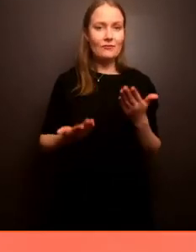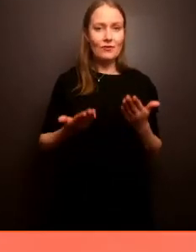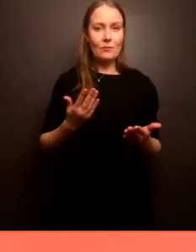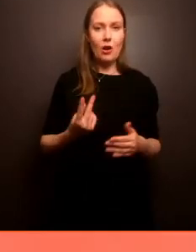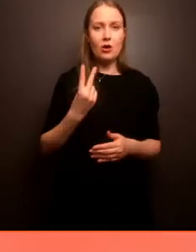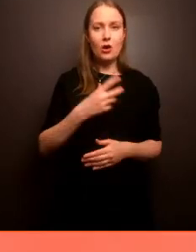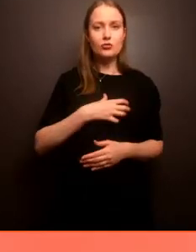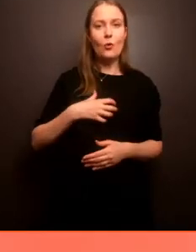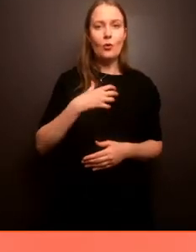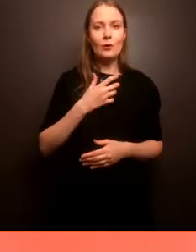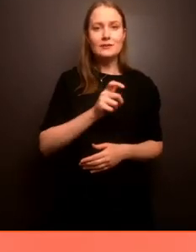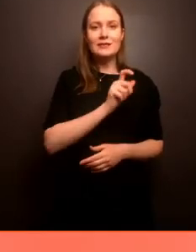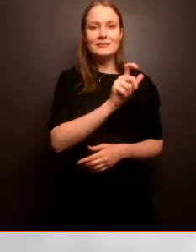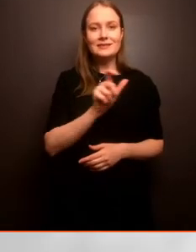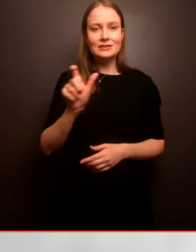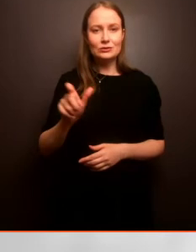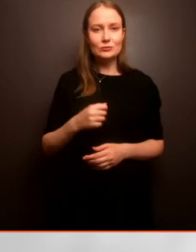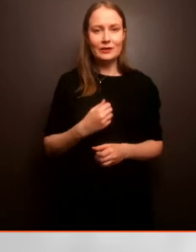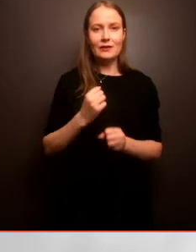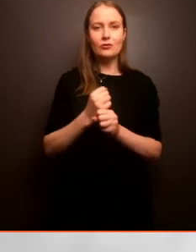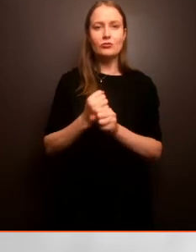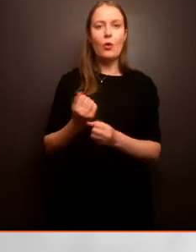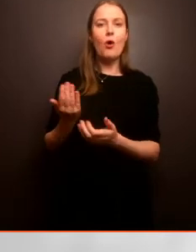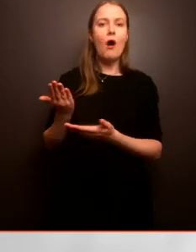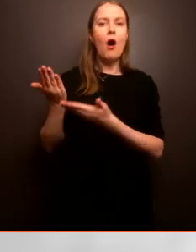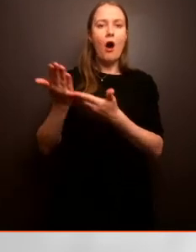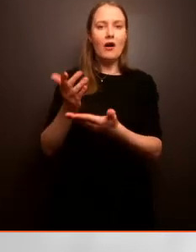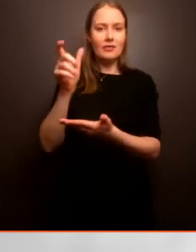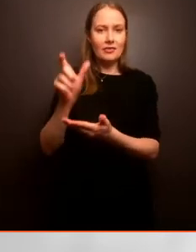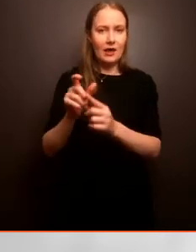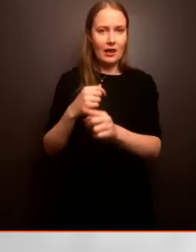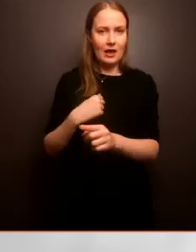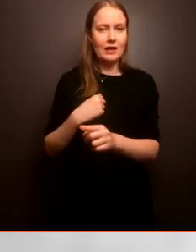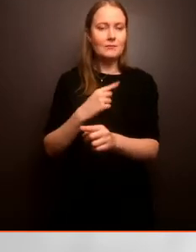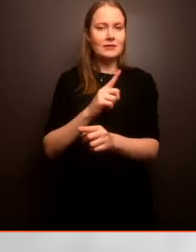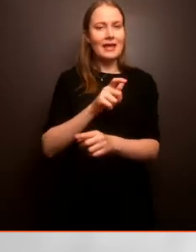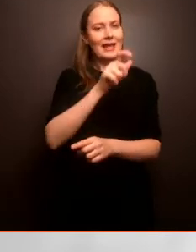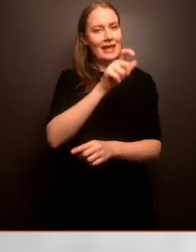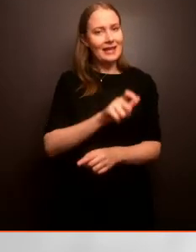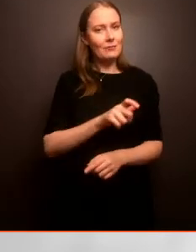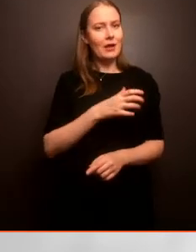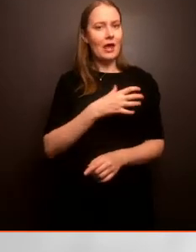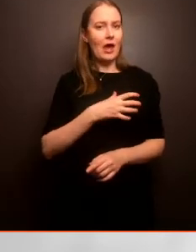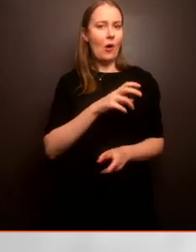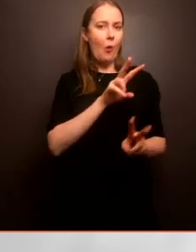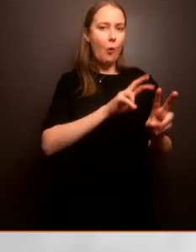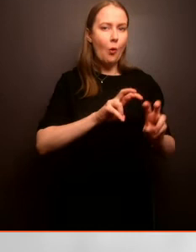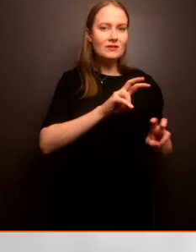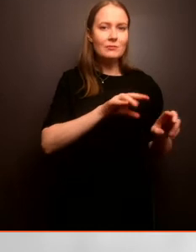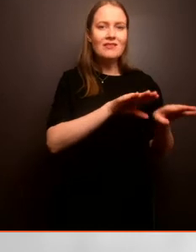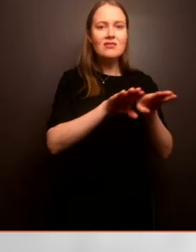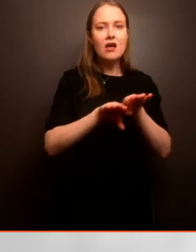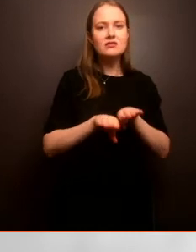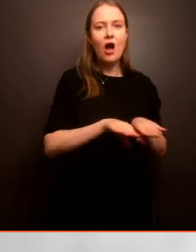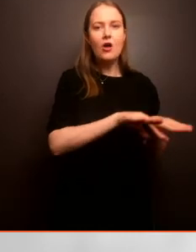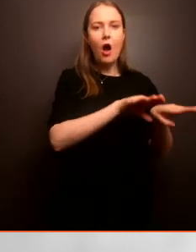kaks olulist sõnumit, mis tööandja jaoks siit võiks kõlama jääda, on kindlasti see, et inimene otsib täna tasakaalus elu, millesse sina tööandjana